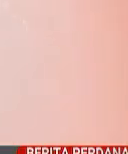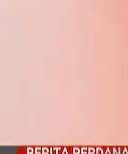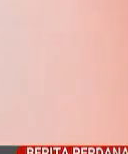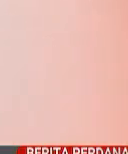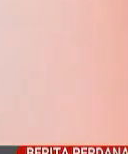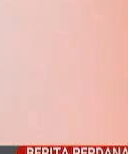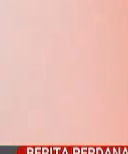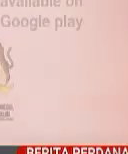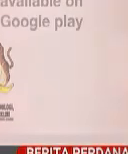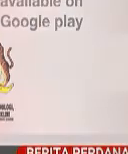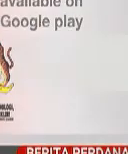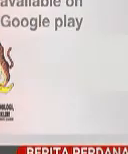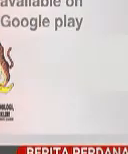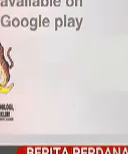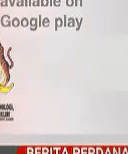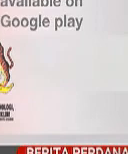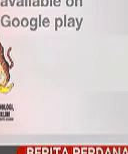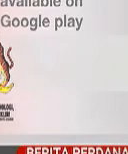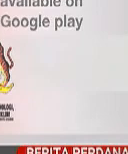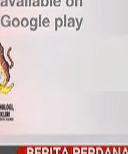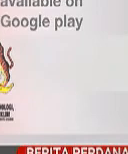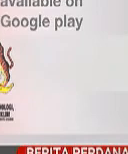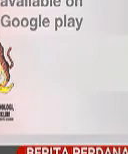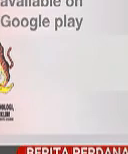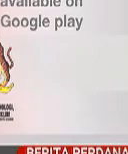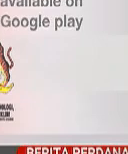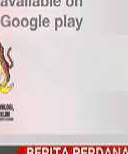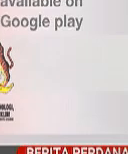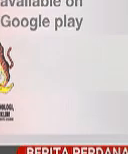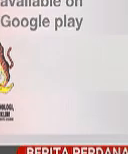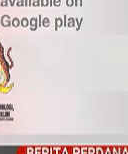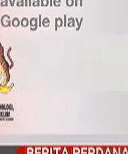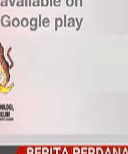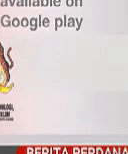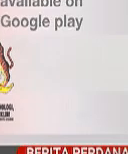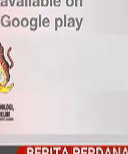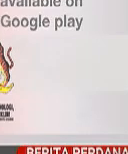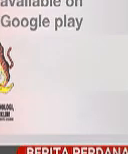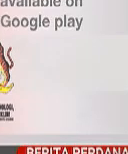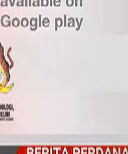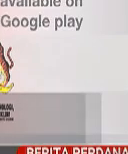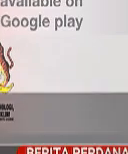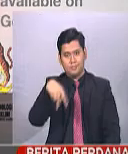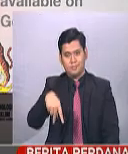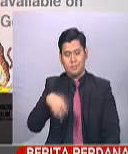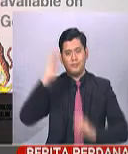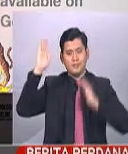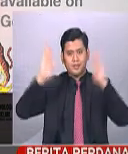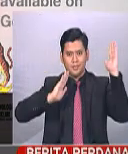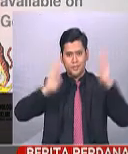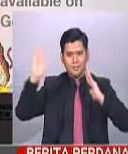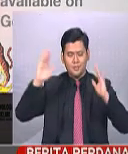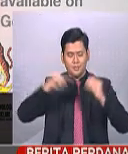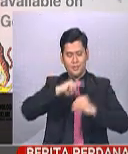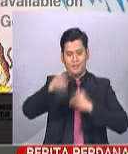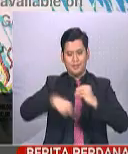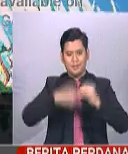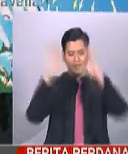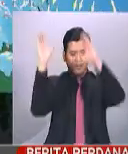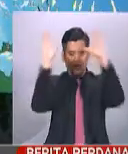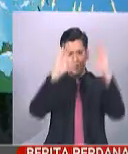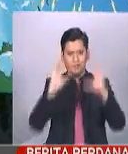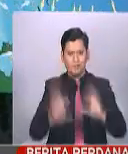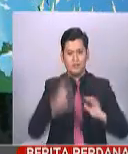hai Assalamualaikum dan salam sejahtera kepada semua penonton bersama Messi untuk perkembangan cuaca pada malam ini kita